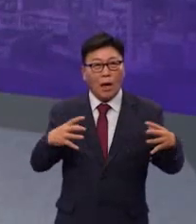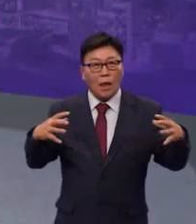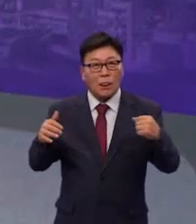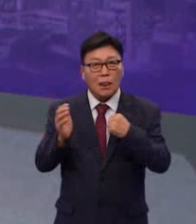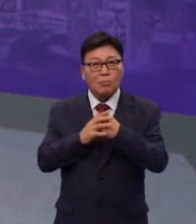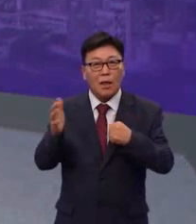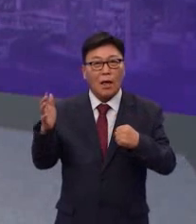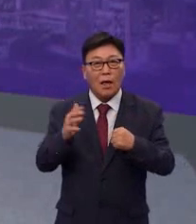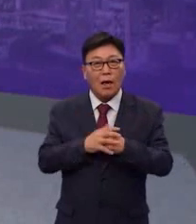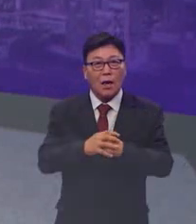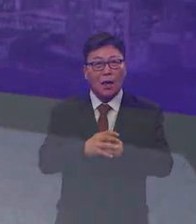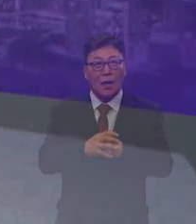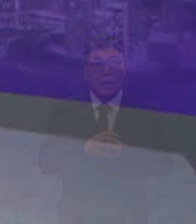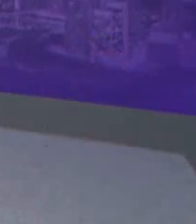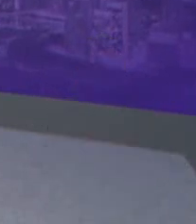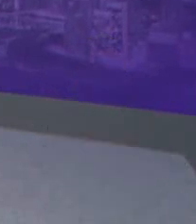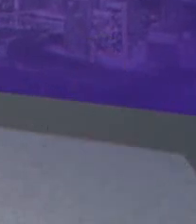응원. 무기 나로.